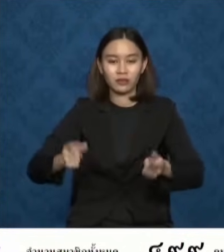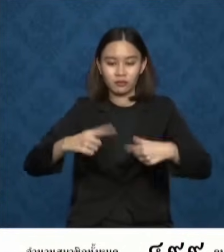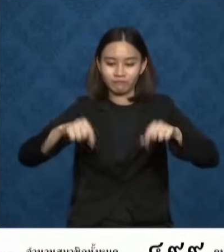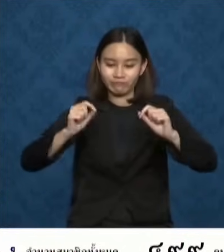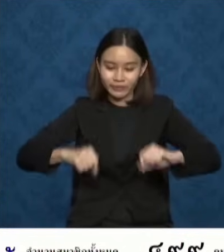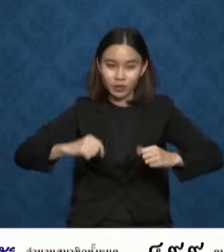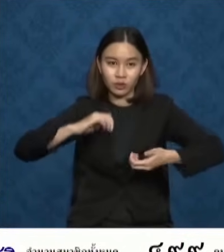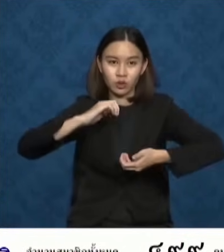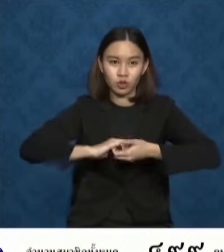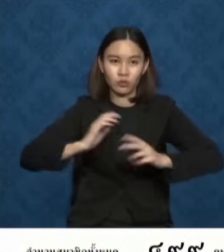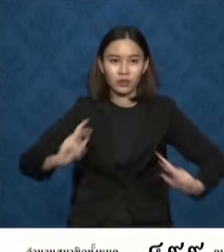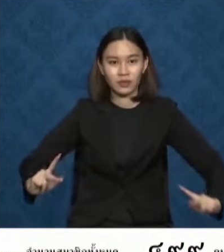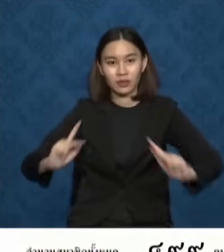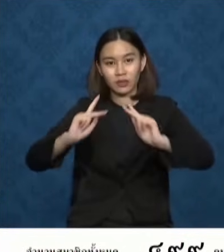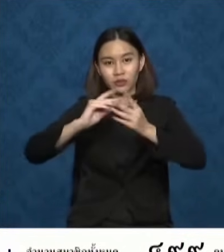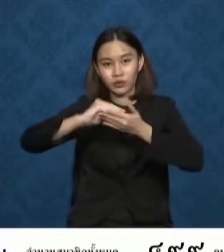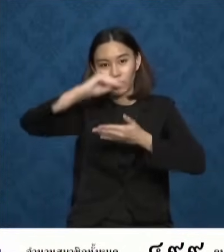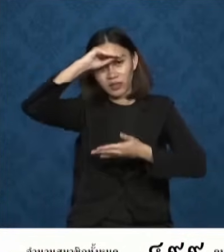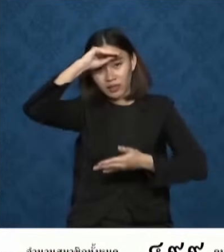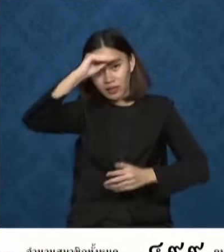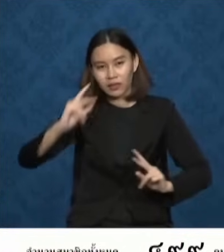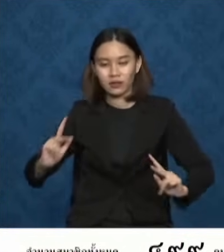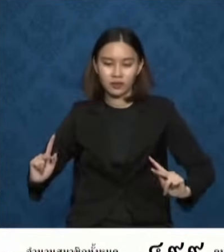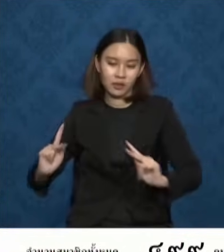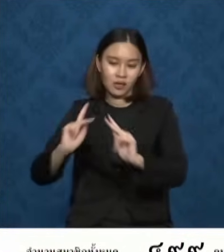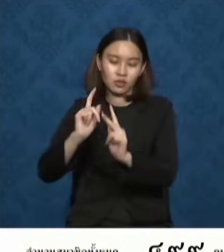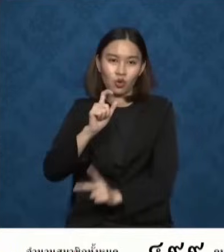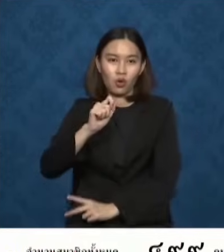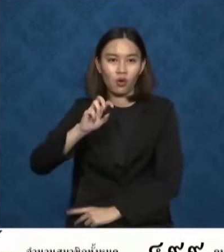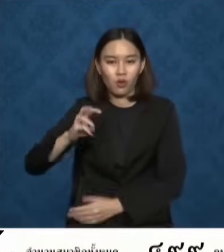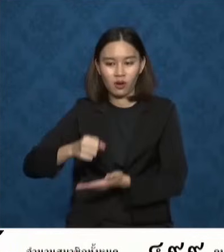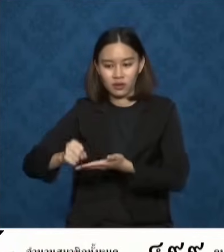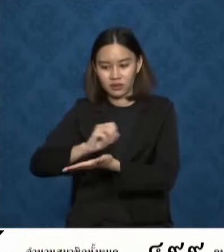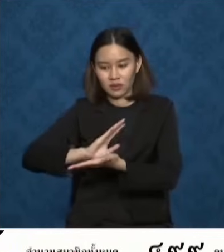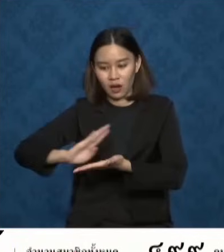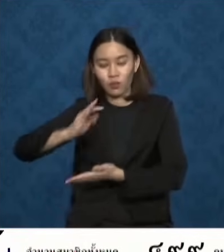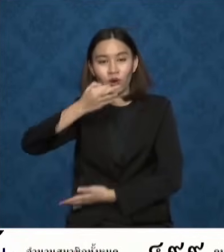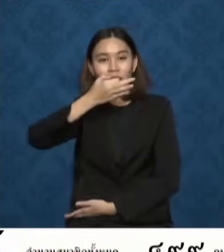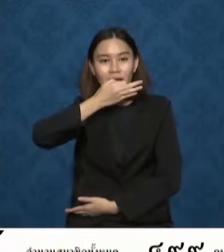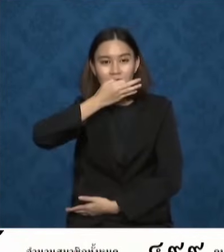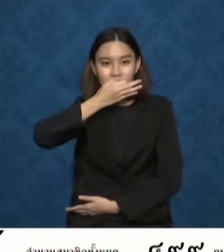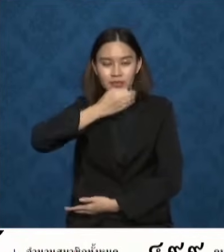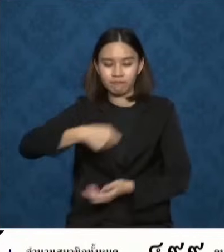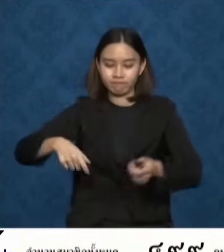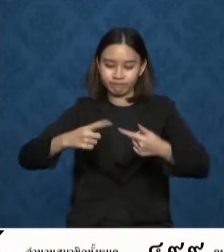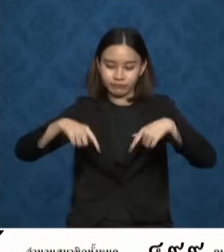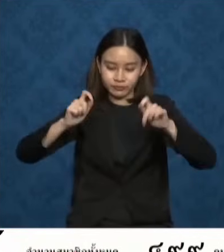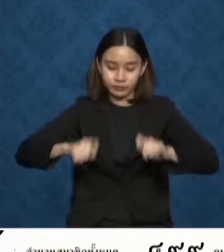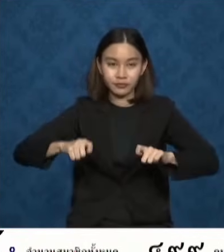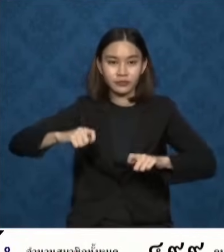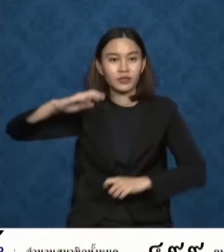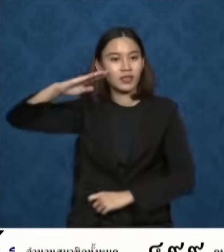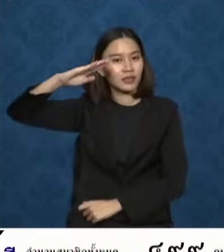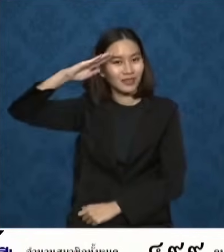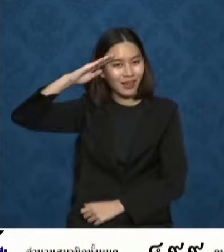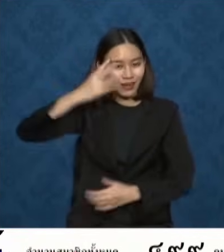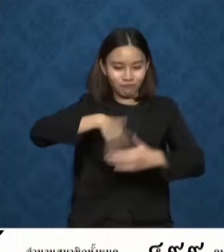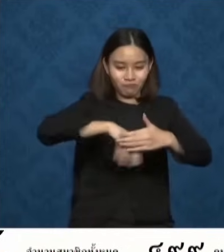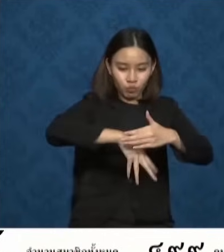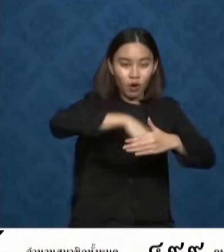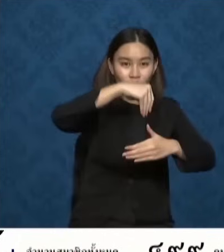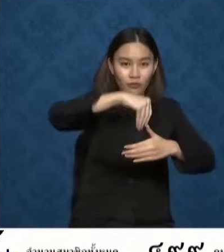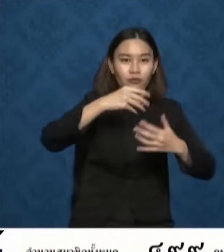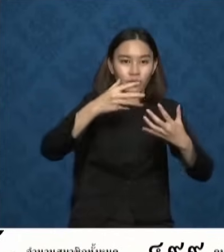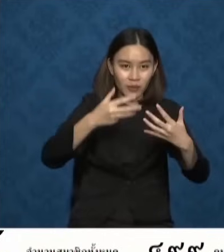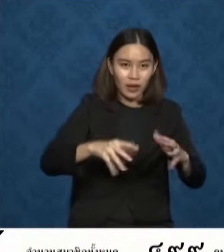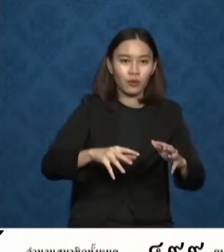ห์ที่แล้วกับกระทรวงศึกษากระทรวงอุดมแล้วก็สถาบันคุณวุฒิวิชาชีพทหารมาเป็นทหารเกณฑ์ปั๊บทห